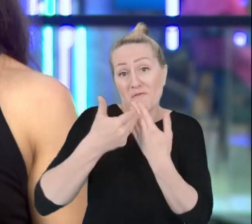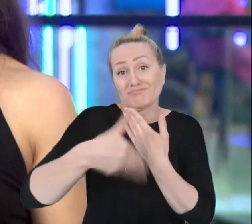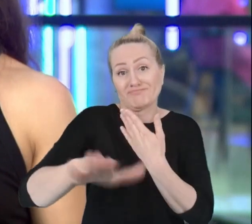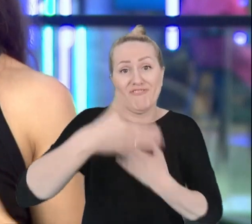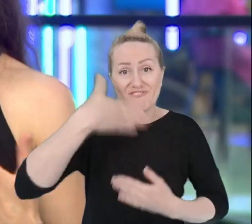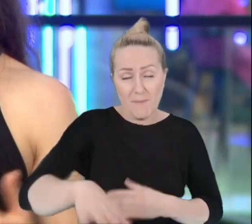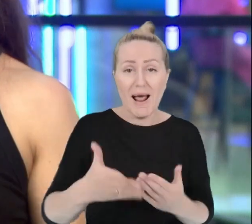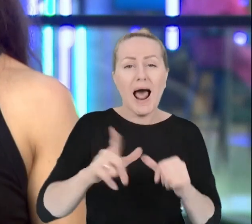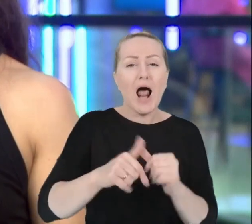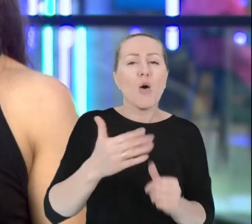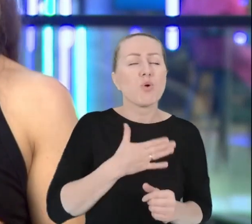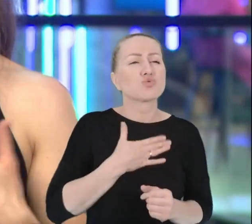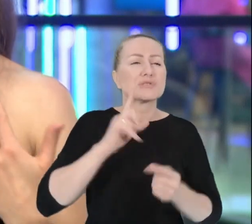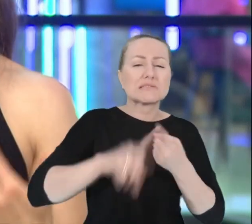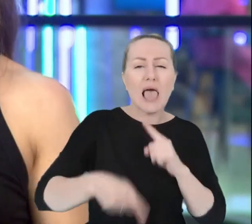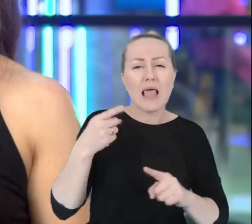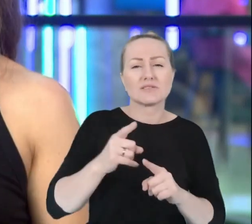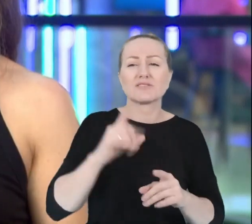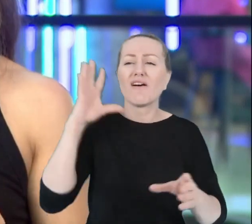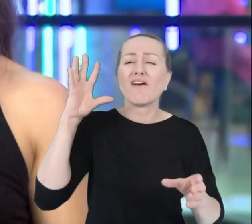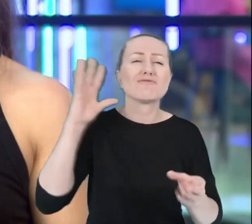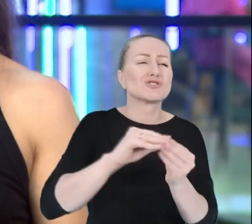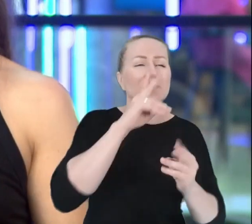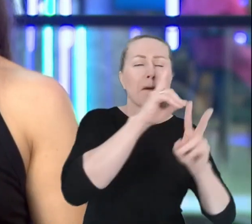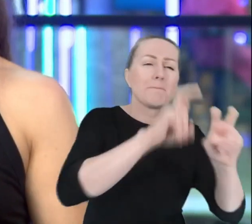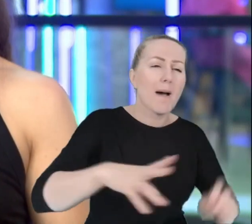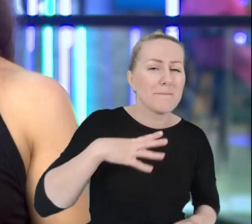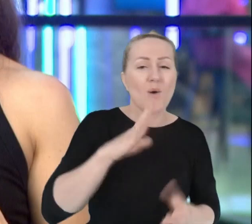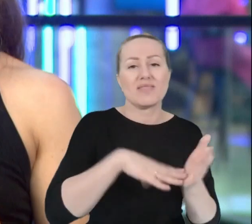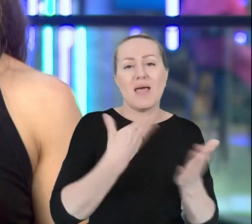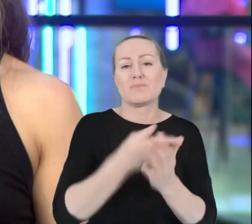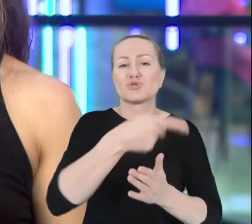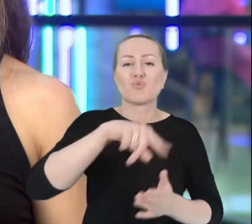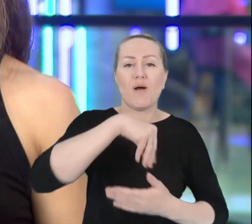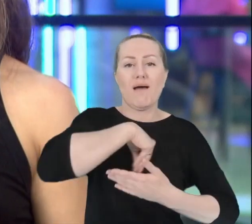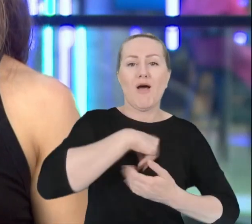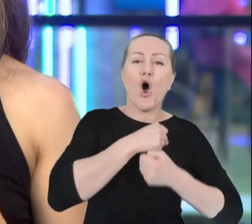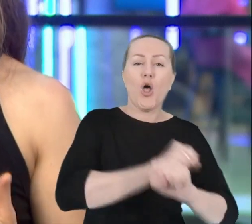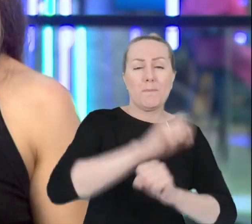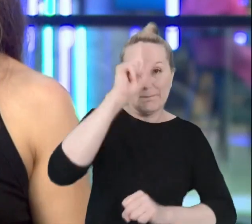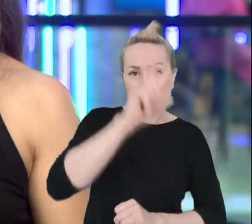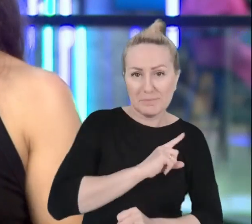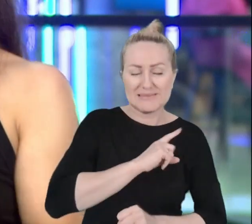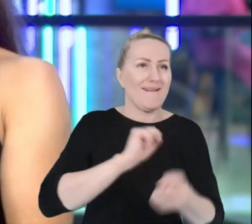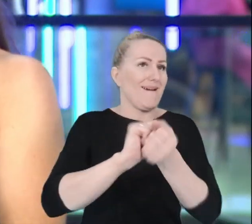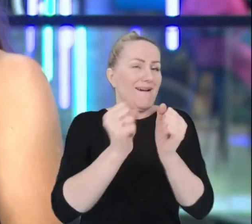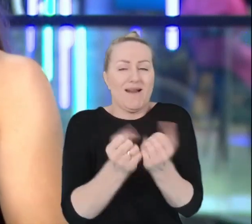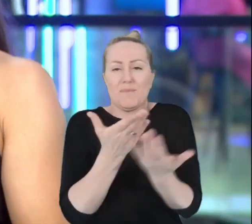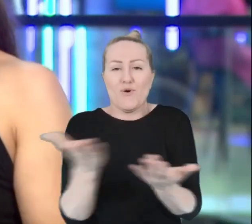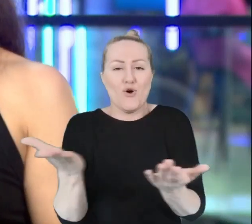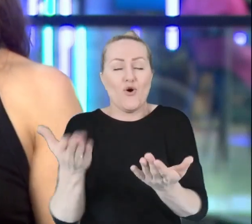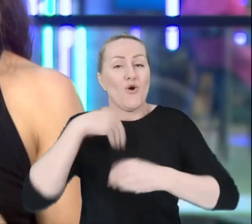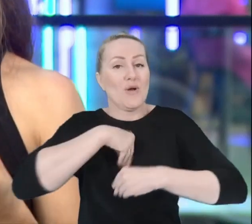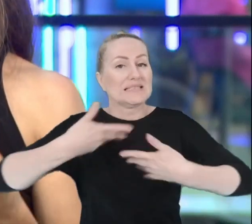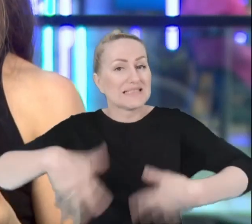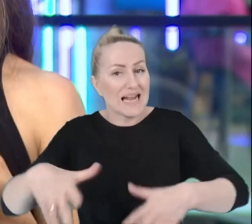sensu we wszelkich badaniach, czy dotyczących rezyliencji, czyli odporności psychicznej, czy dotyczących stresu, czy właśnie